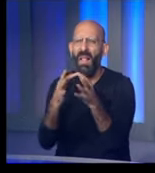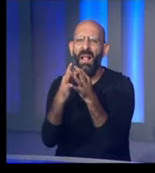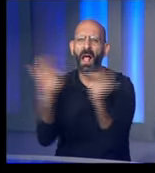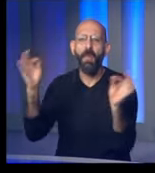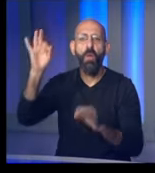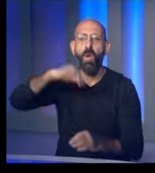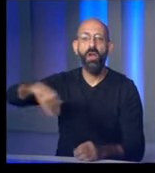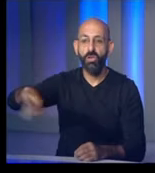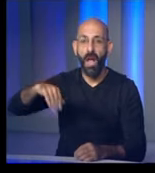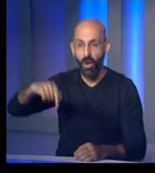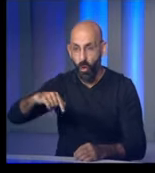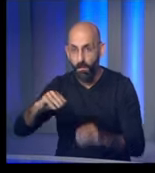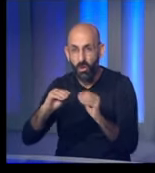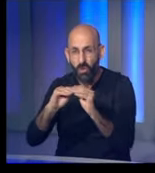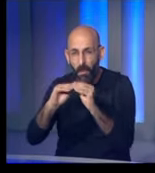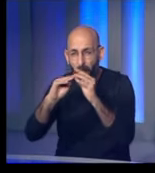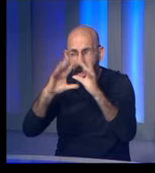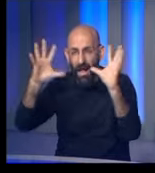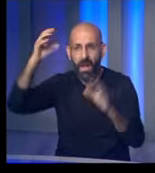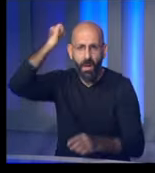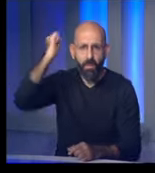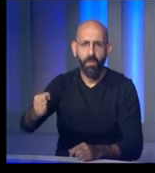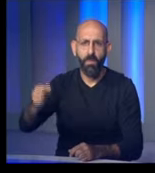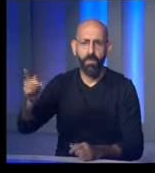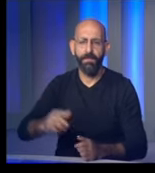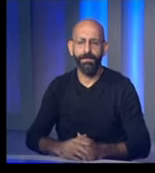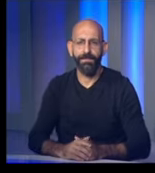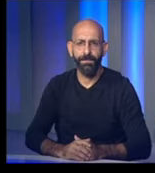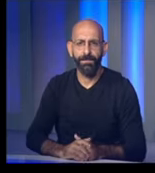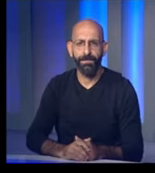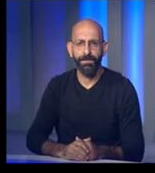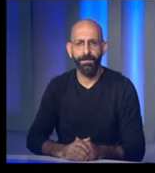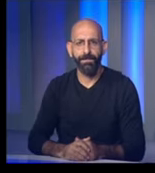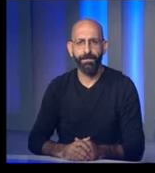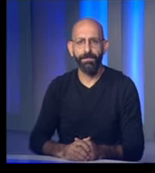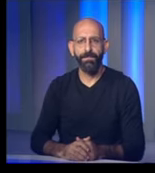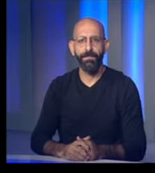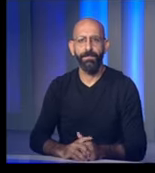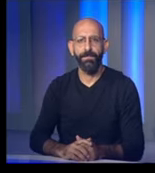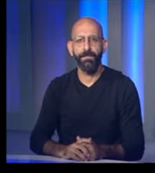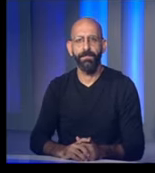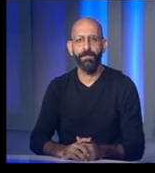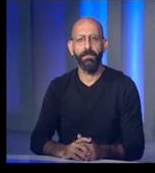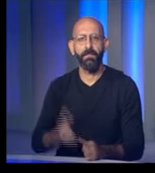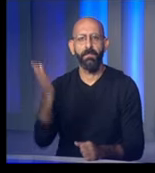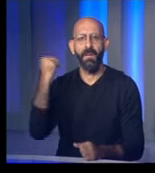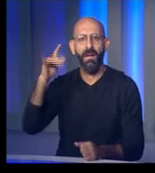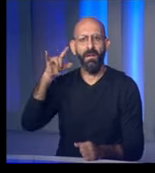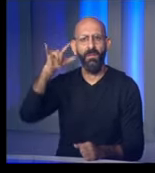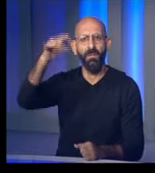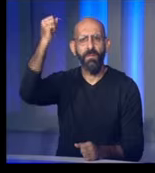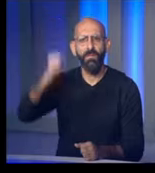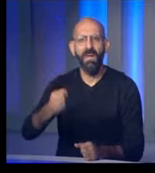حالاتهم بالمتوسط اضافه الى تدمير المبنى المستهدف بشكل كامل وكان الطيران الحربي قد اغار